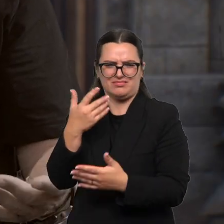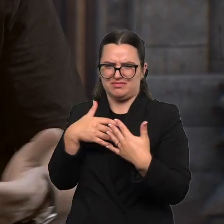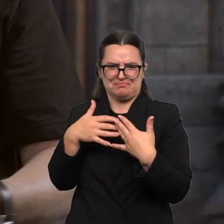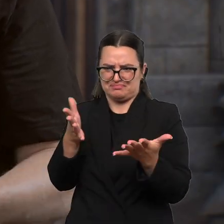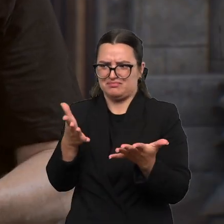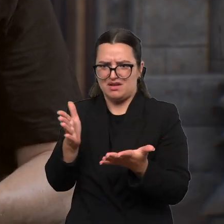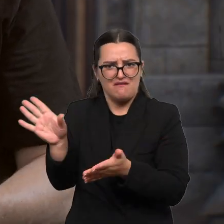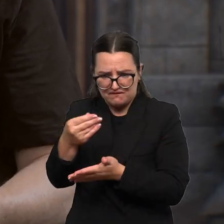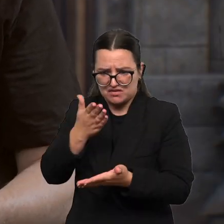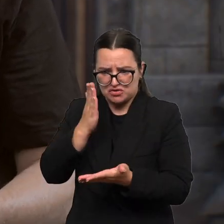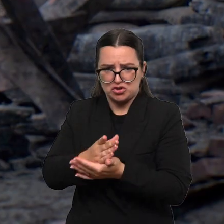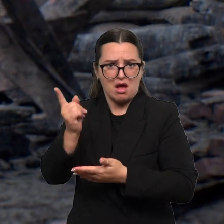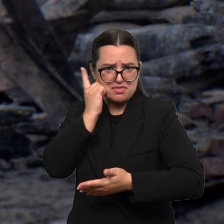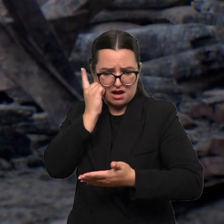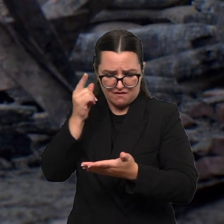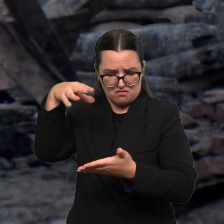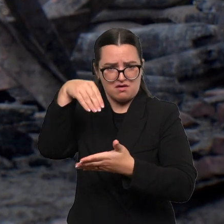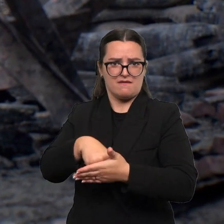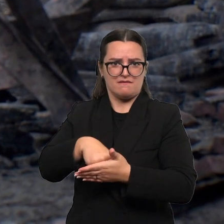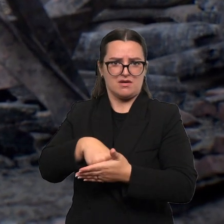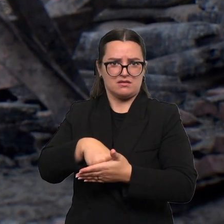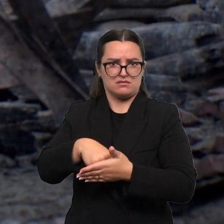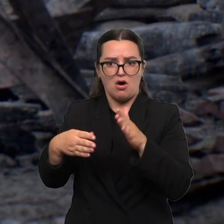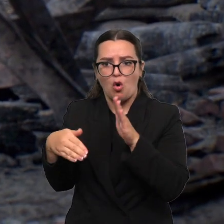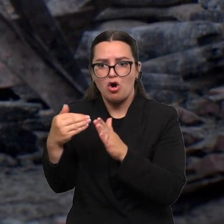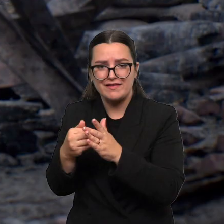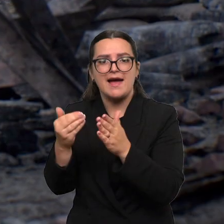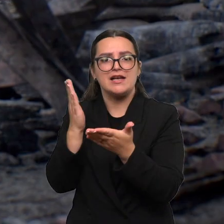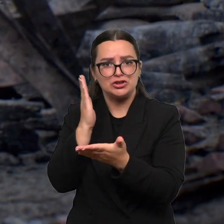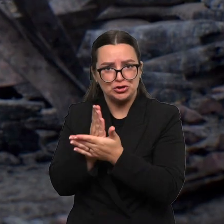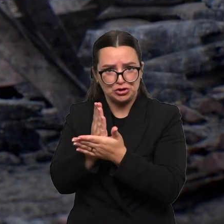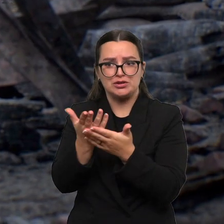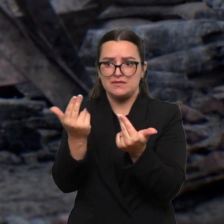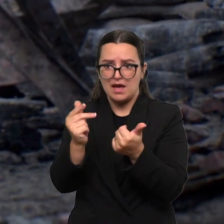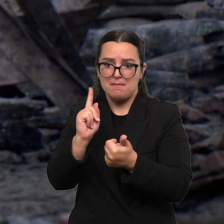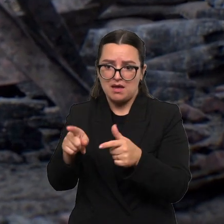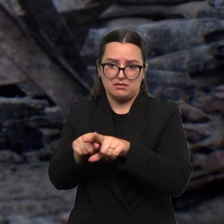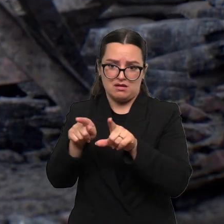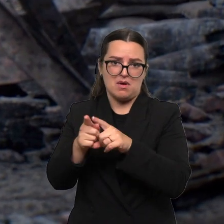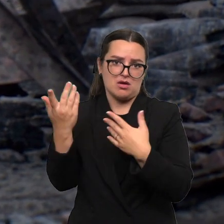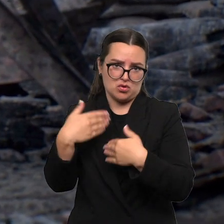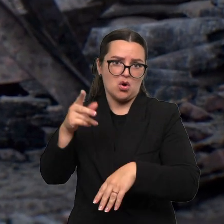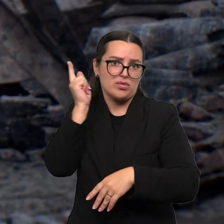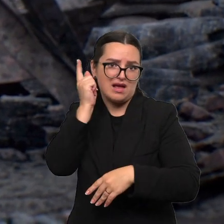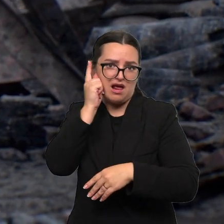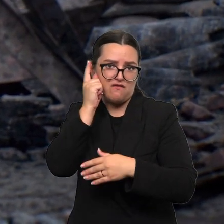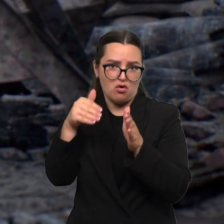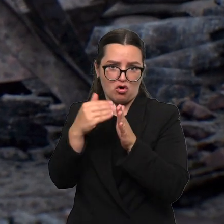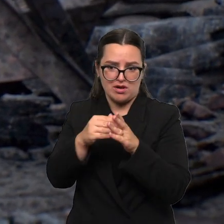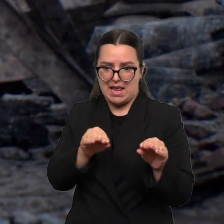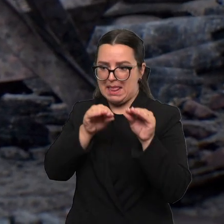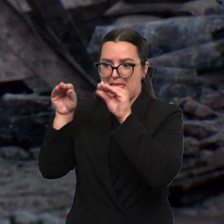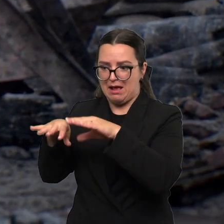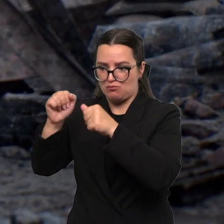telefone, planšetėje, kortelė, jeigu fizinė, kol dar jos egzistuoja, nes realiai jos irgi perkeltos telefonus,